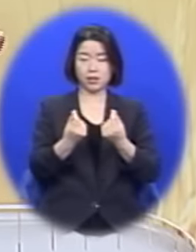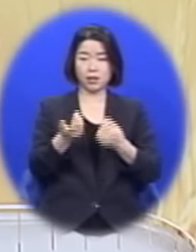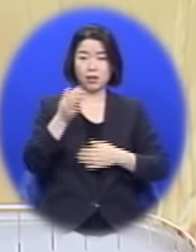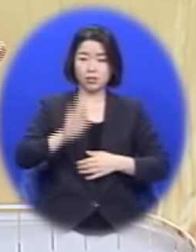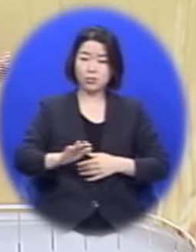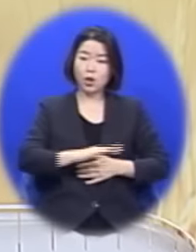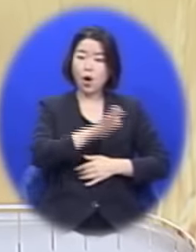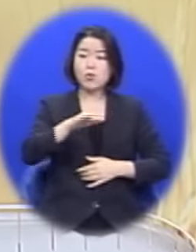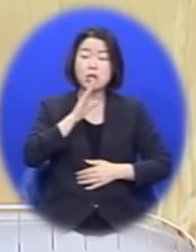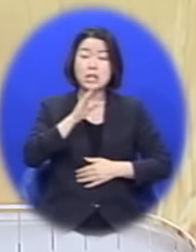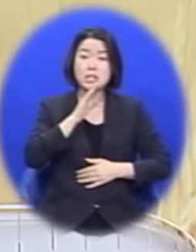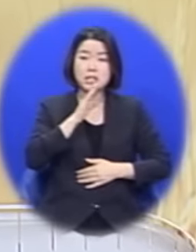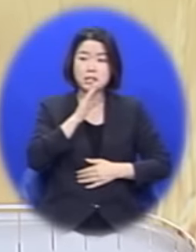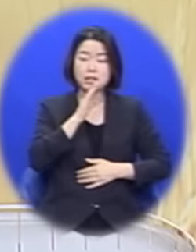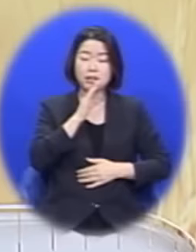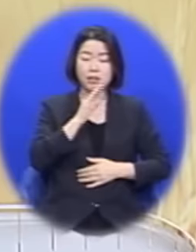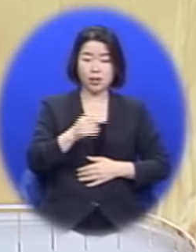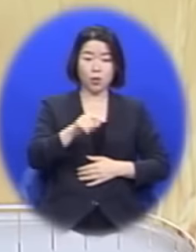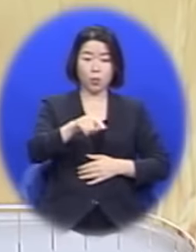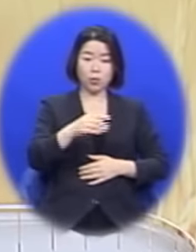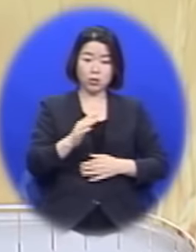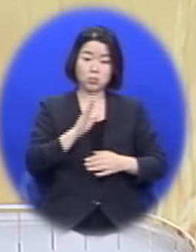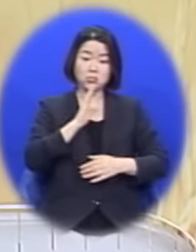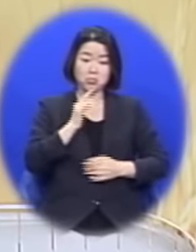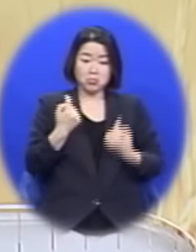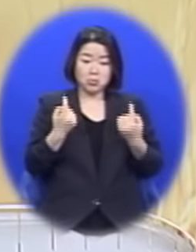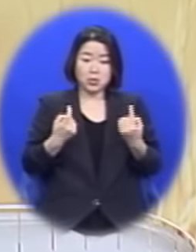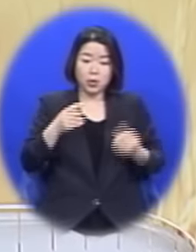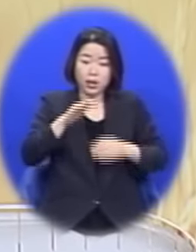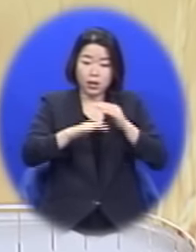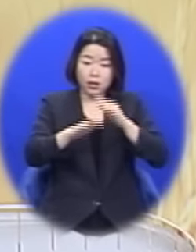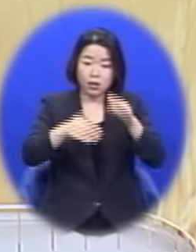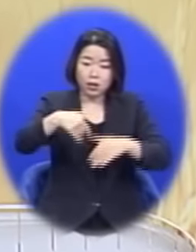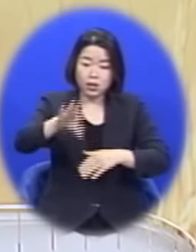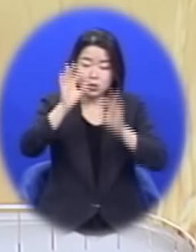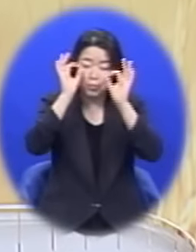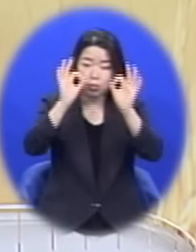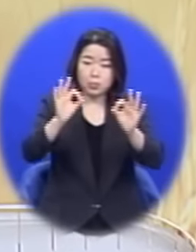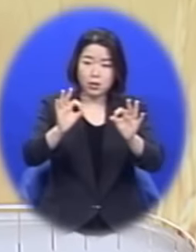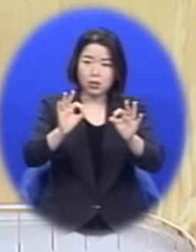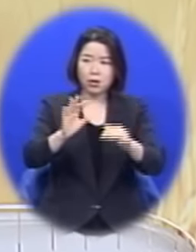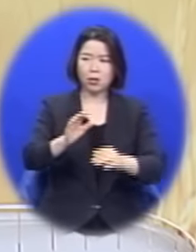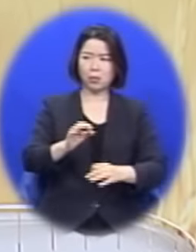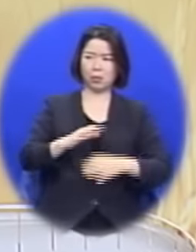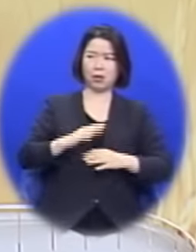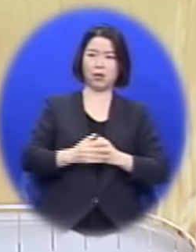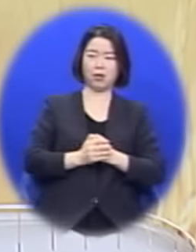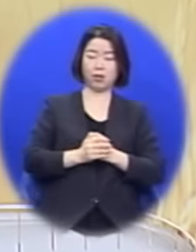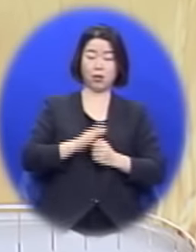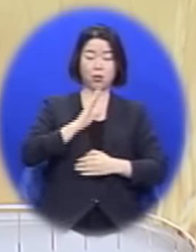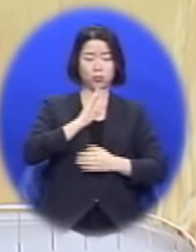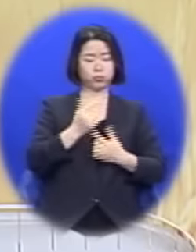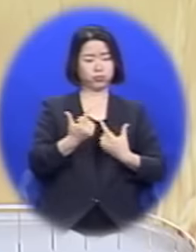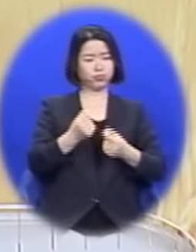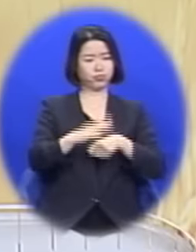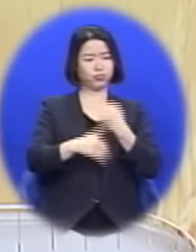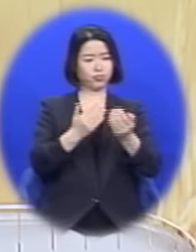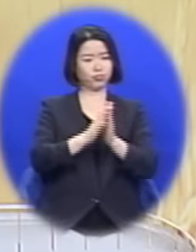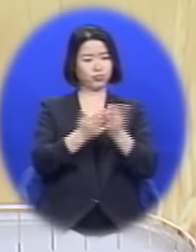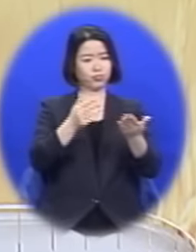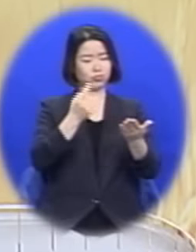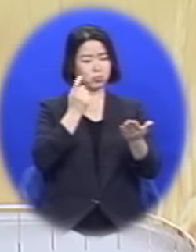그 가나안 땅 팔레스타인을 가보면 깜짝 놀라게 될 겁니다. 마치 성경이 거짓말하는 것처럼 느낄